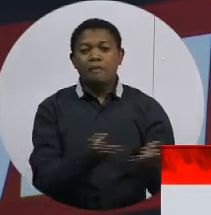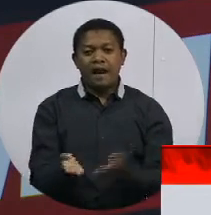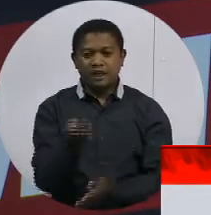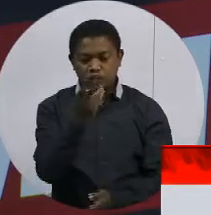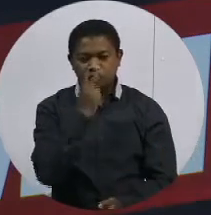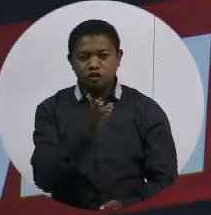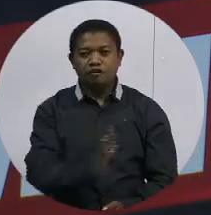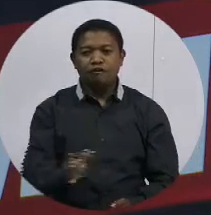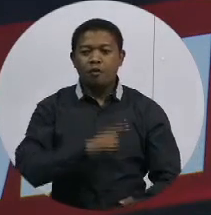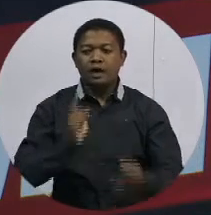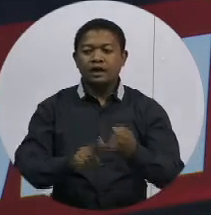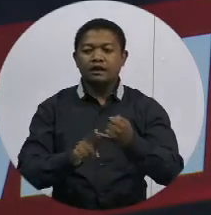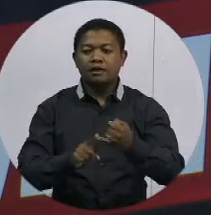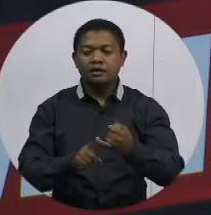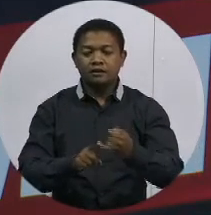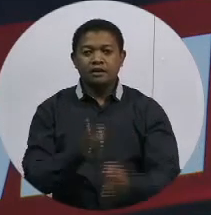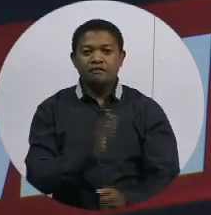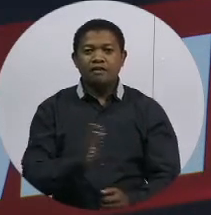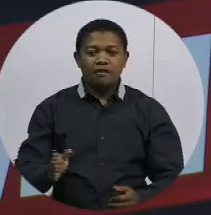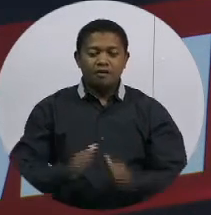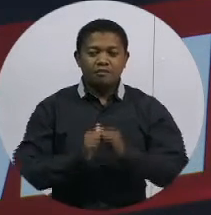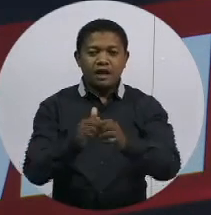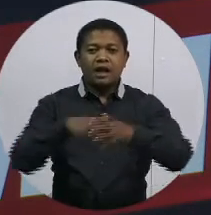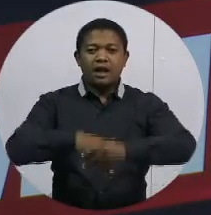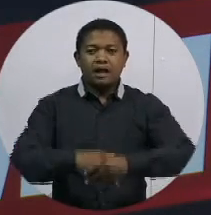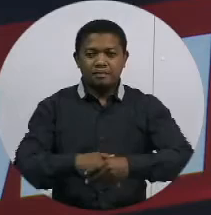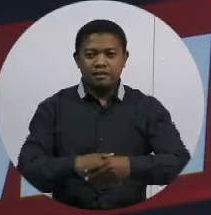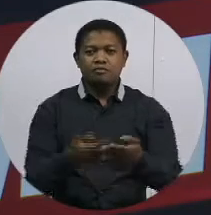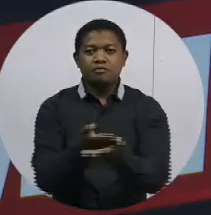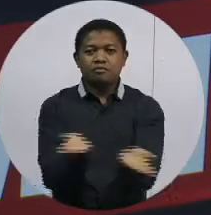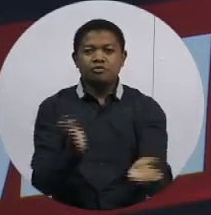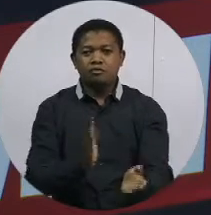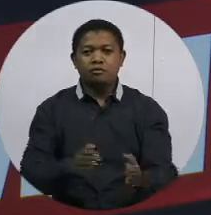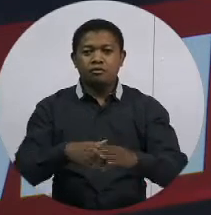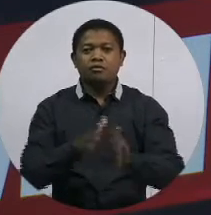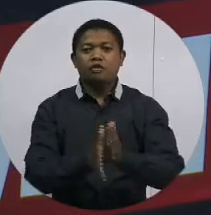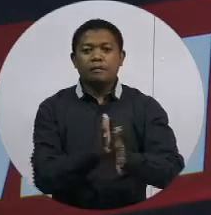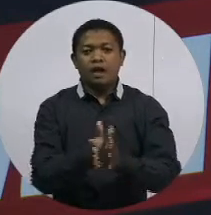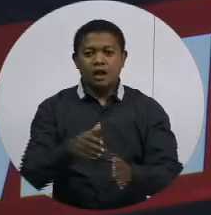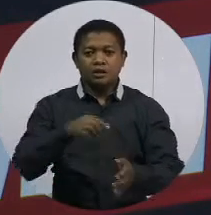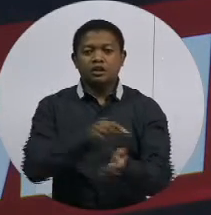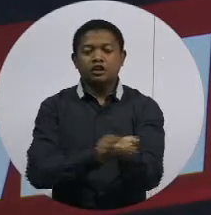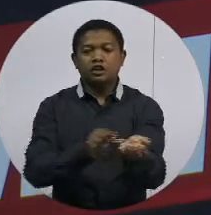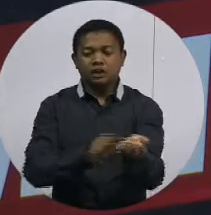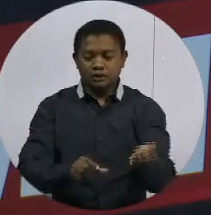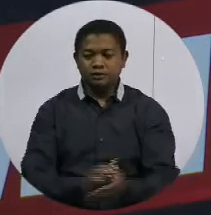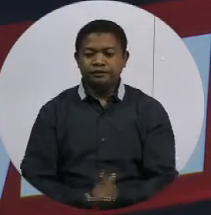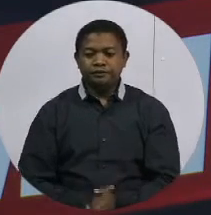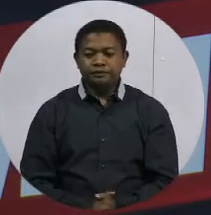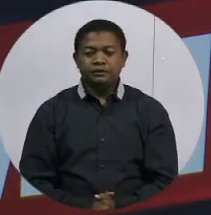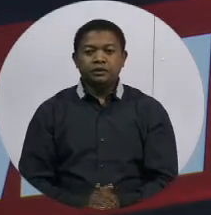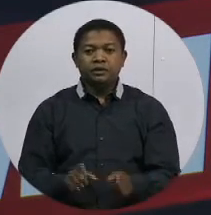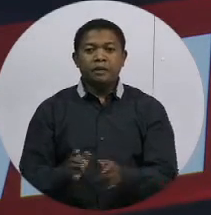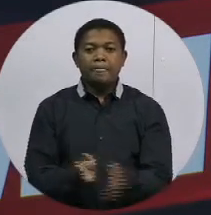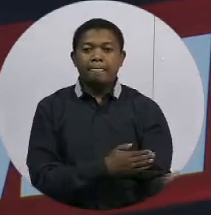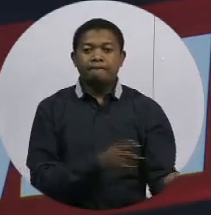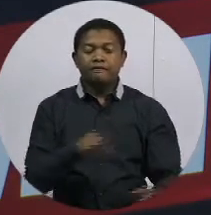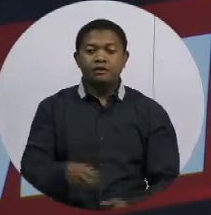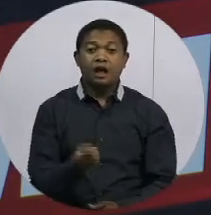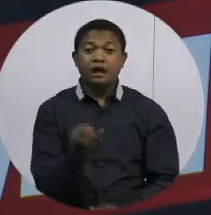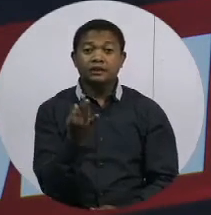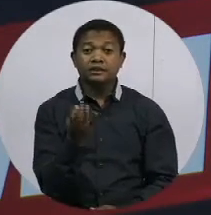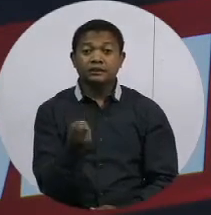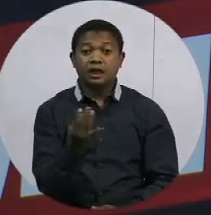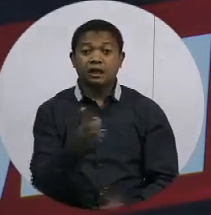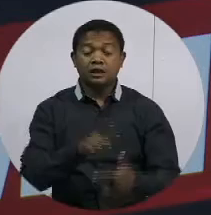hatramin'ny faran'ny vaovao izay arako manolotra amin'ny ajarizaka amin'ny alalan'ny teny tanana. Ny mandidina ny antontanisan'ny fivoaran'ny coronavirus